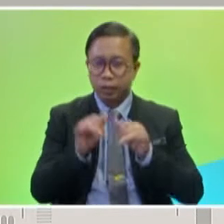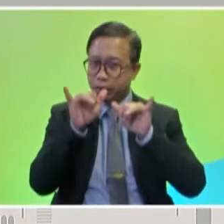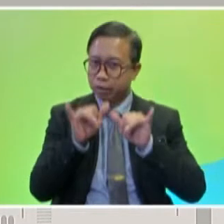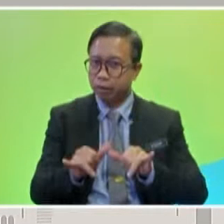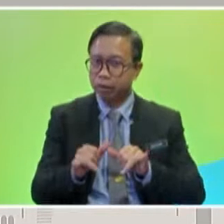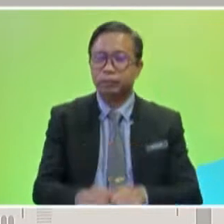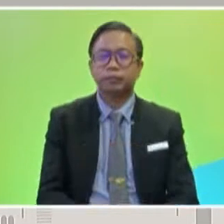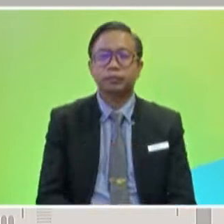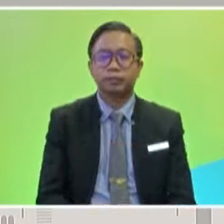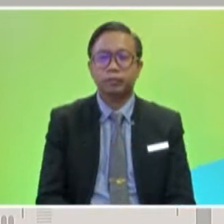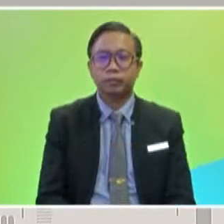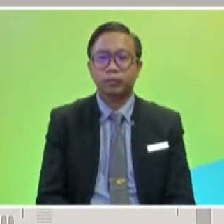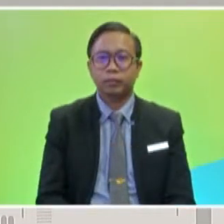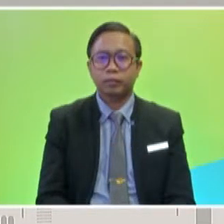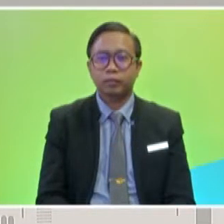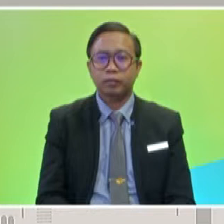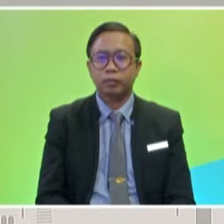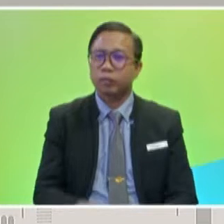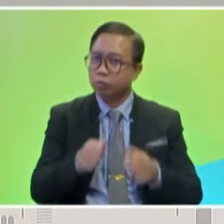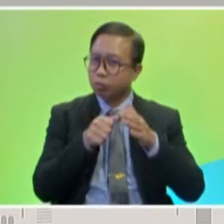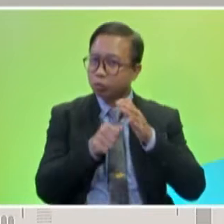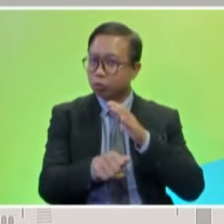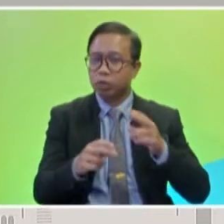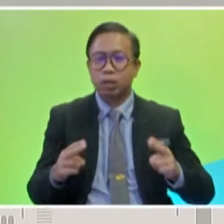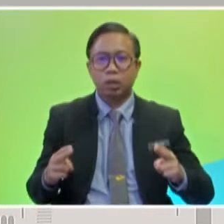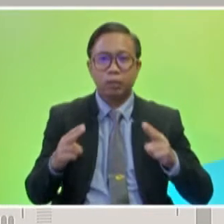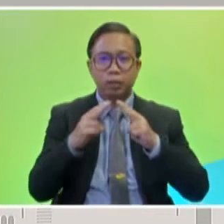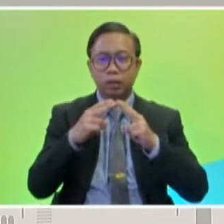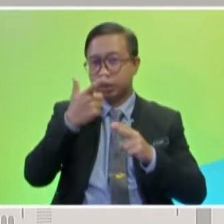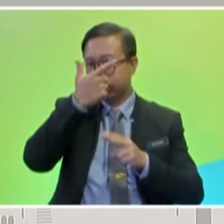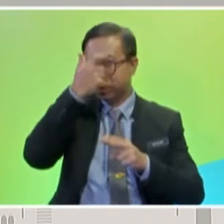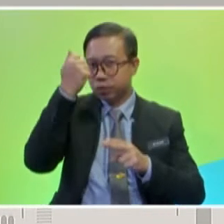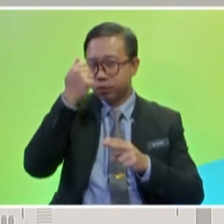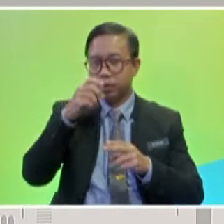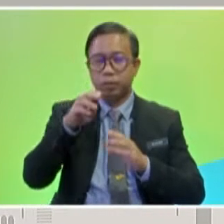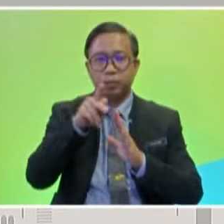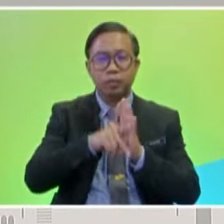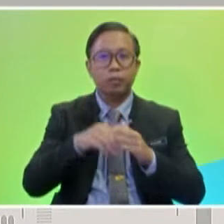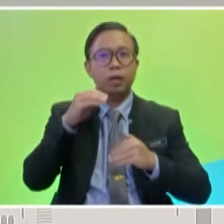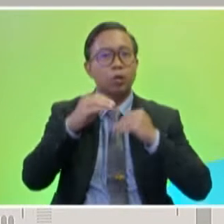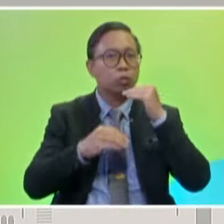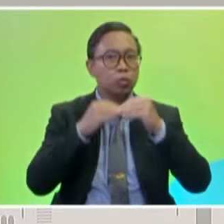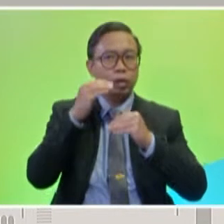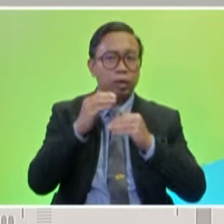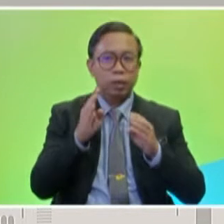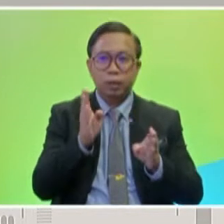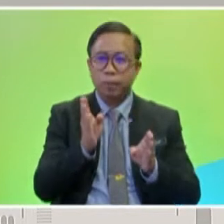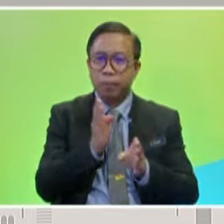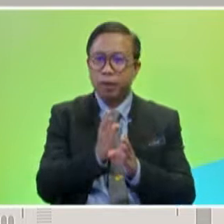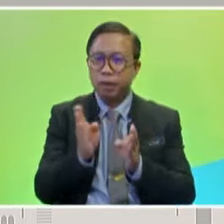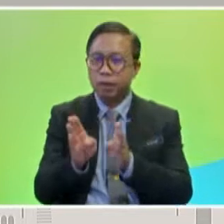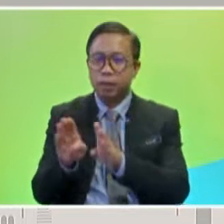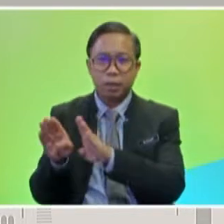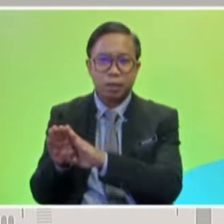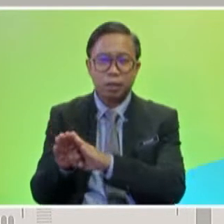jadinya pengusaha bitania Dila disebabkan oleh pembangunan Bandar baharu kita tak boleh Nafika